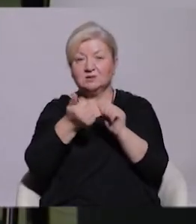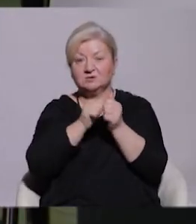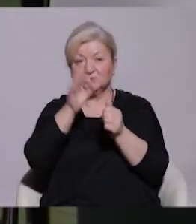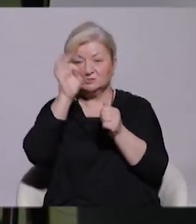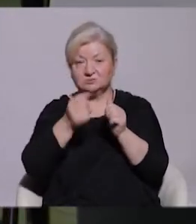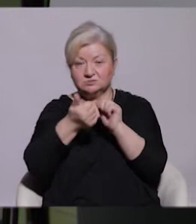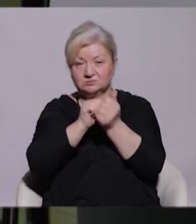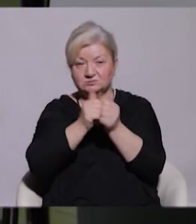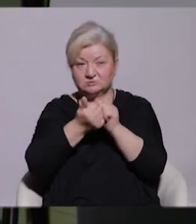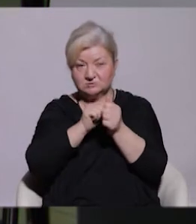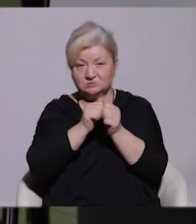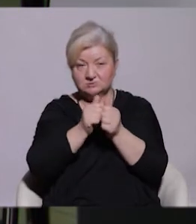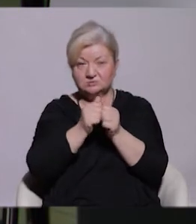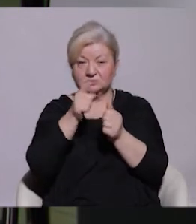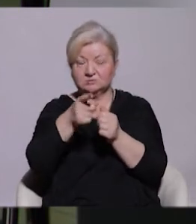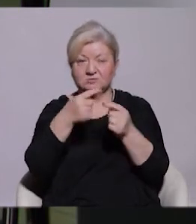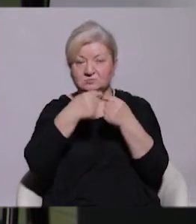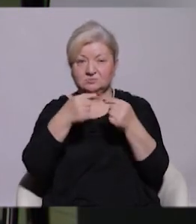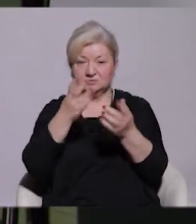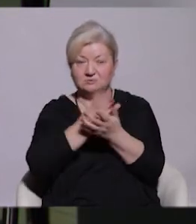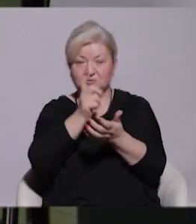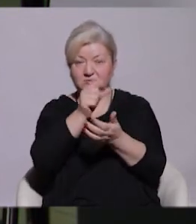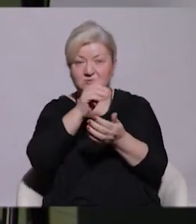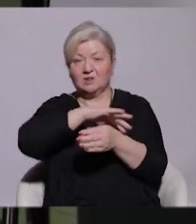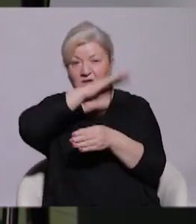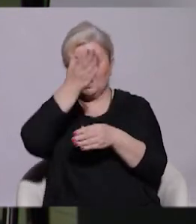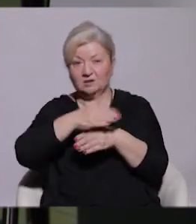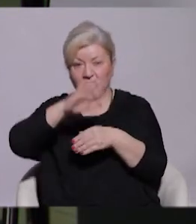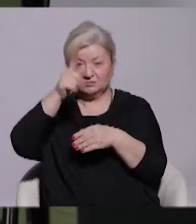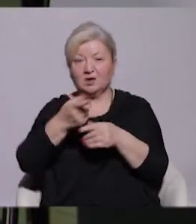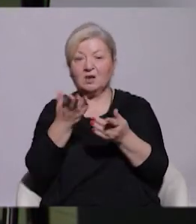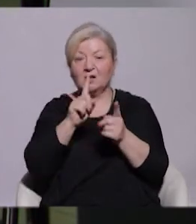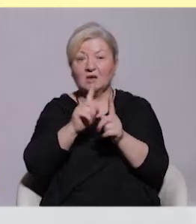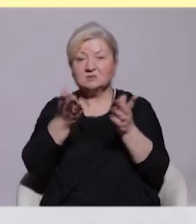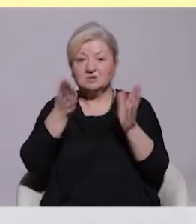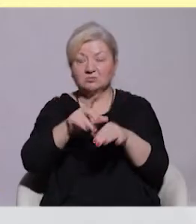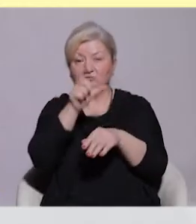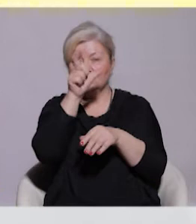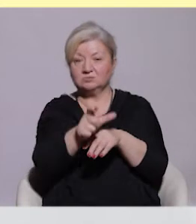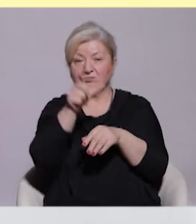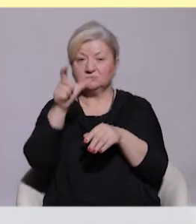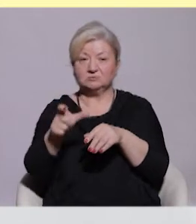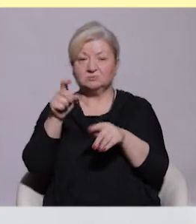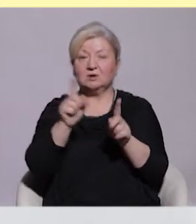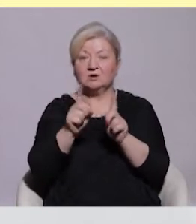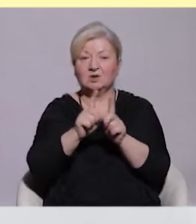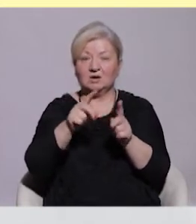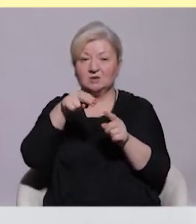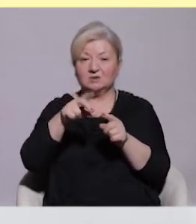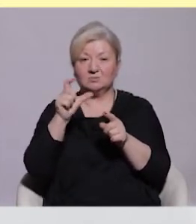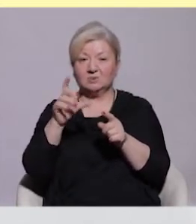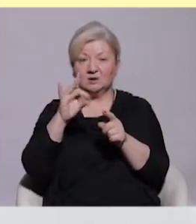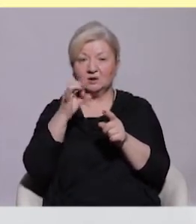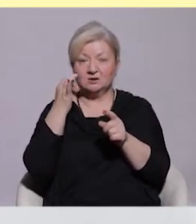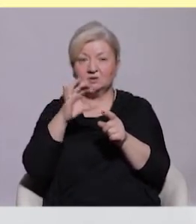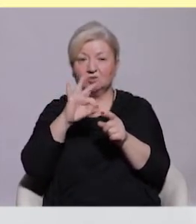სიგრძის ცვლილებაზე, ხო? და ასევე ერთი რაც დაგვჭა, ეს იყო პერიოდი, არა? რა არის პერიოდი, როდესაც ჩვენ